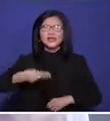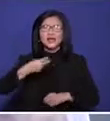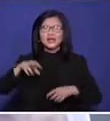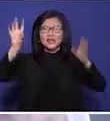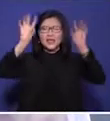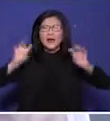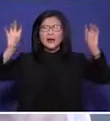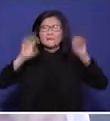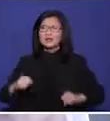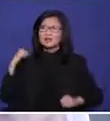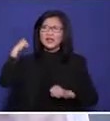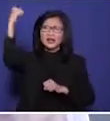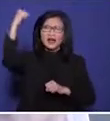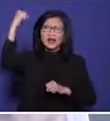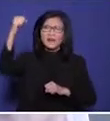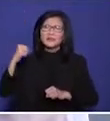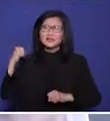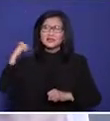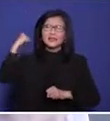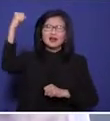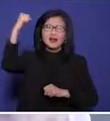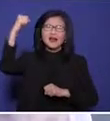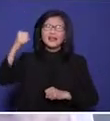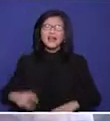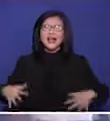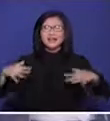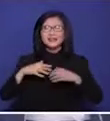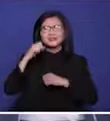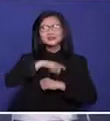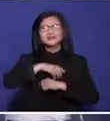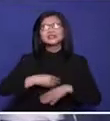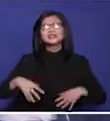Indonesia Raya, merdeka, merdeka.